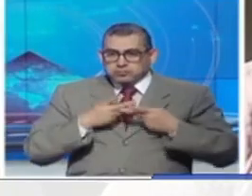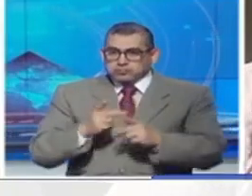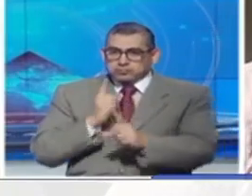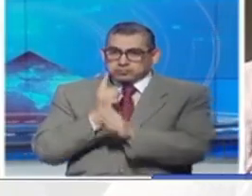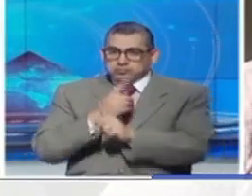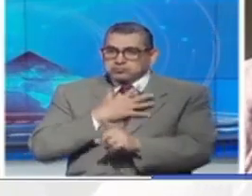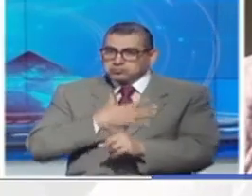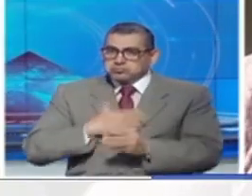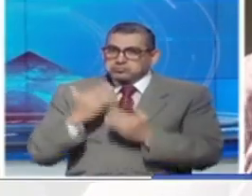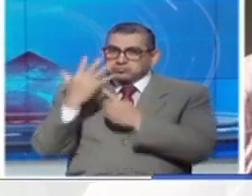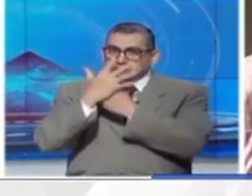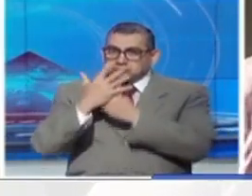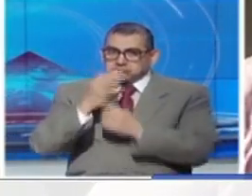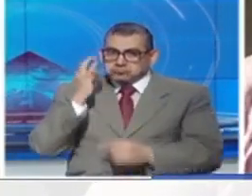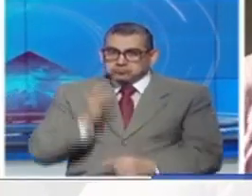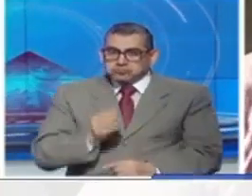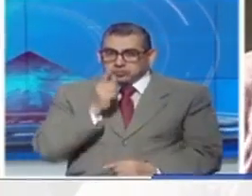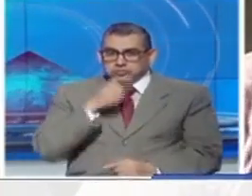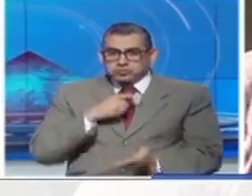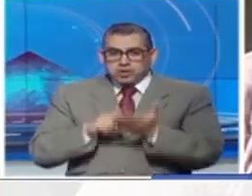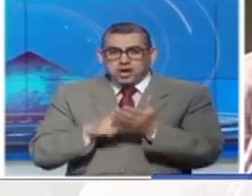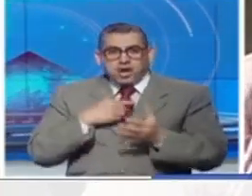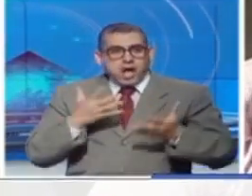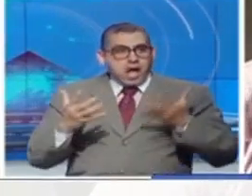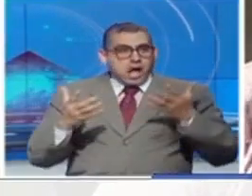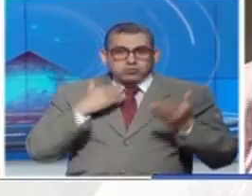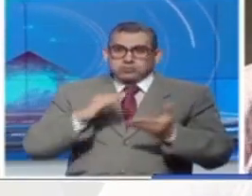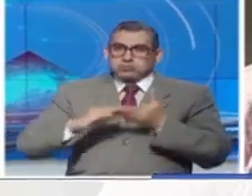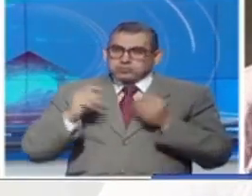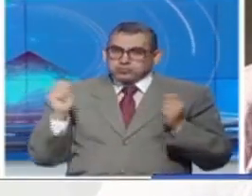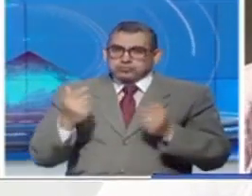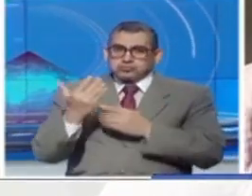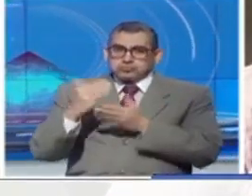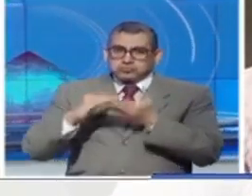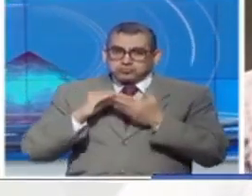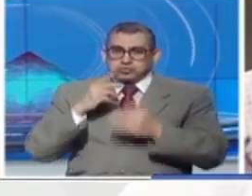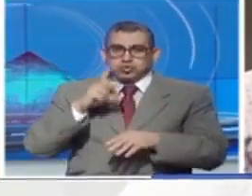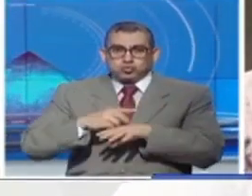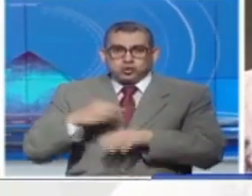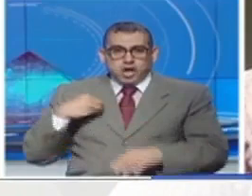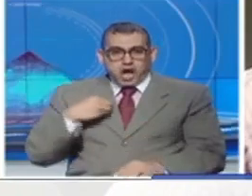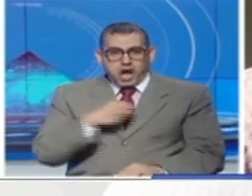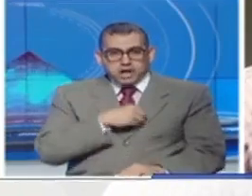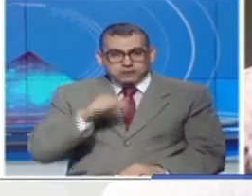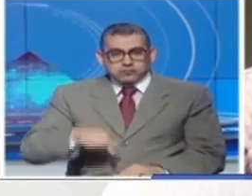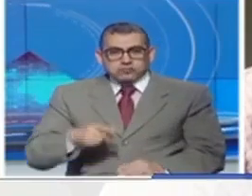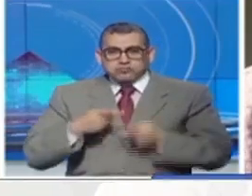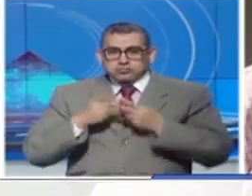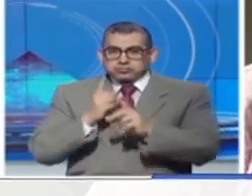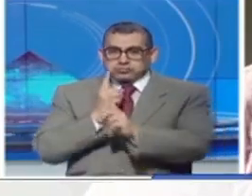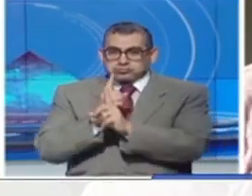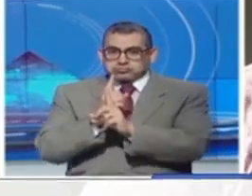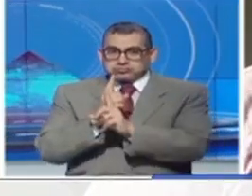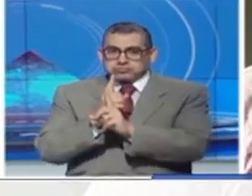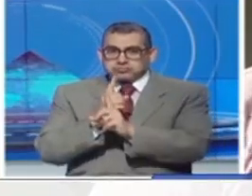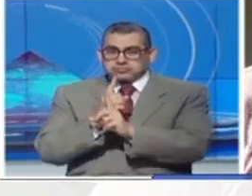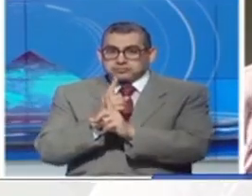حفاوة الاستقبال، ما حوجونا من حاجة، من كشف طبي، من استقبال، من